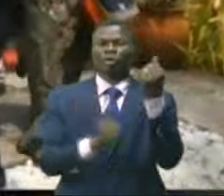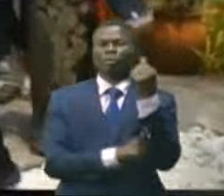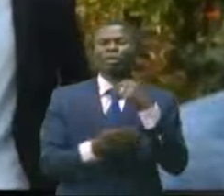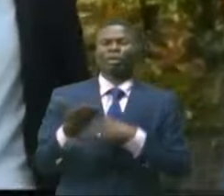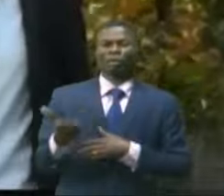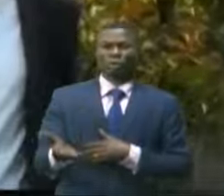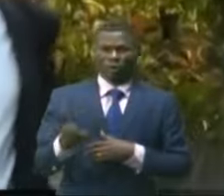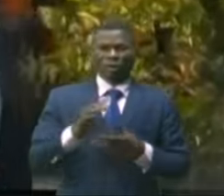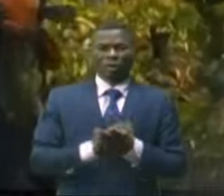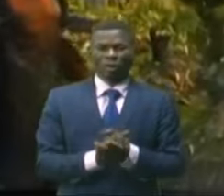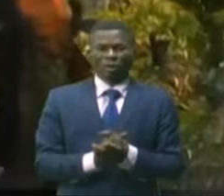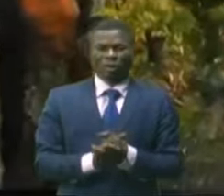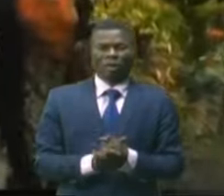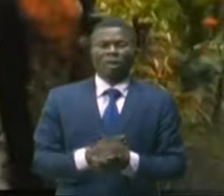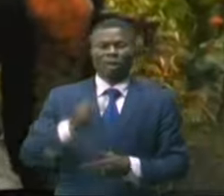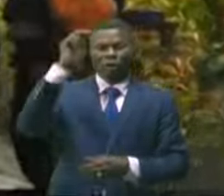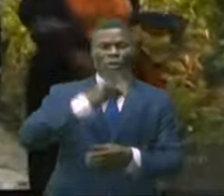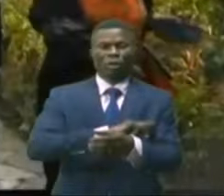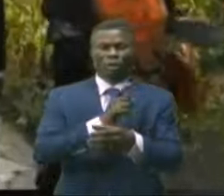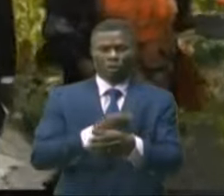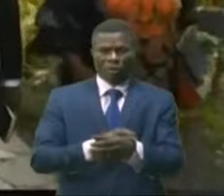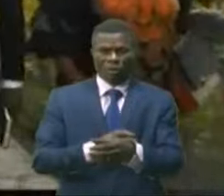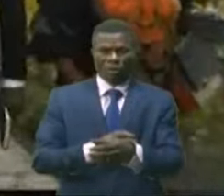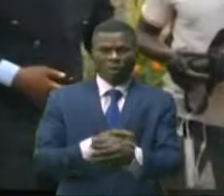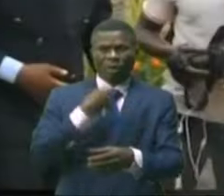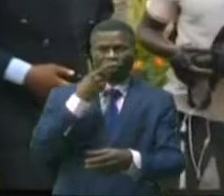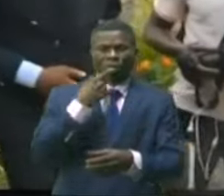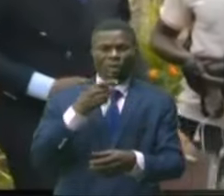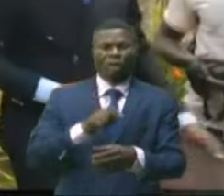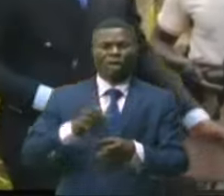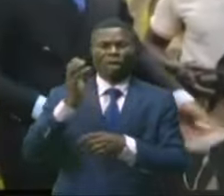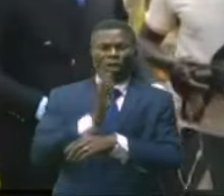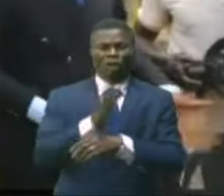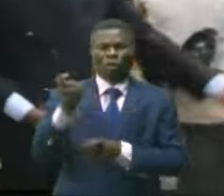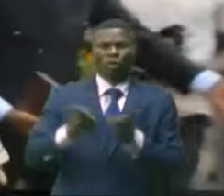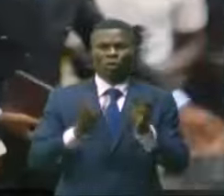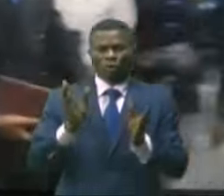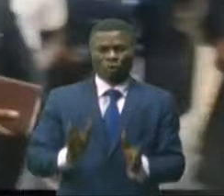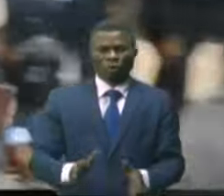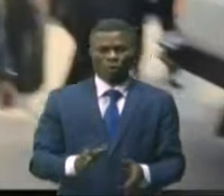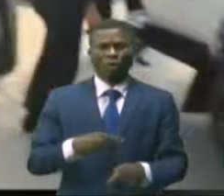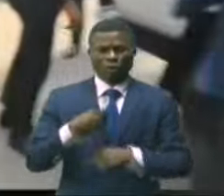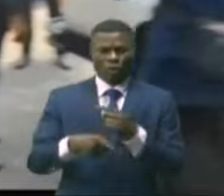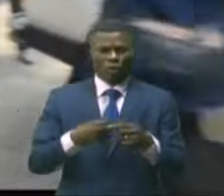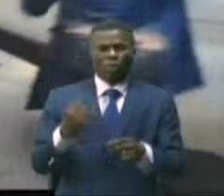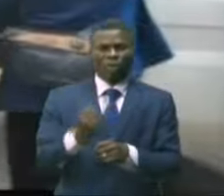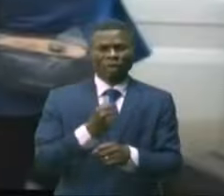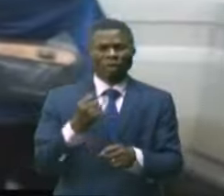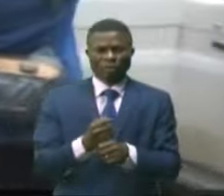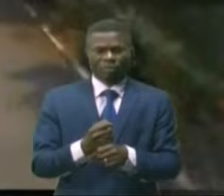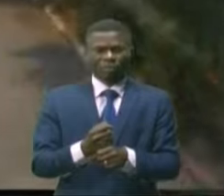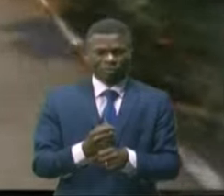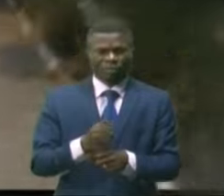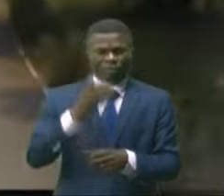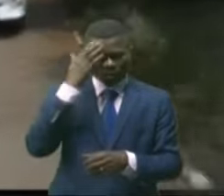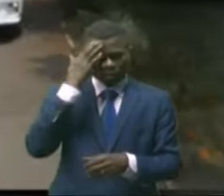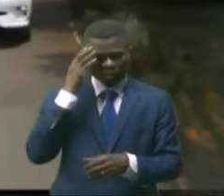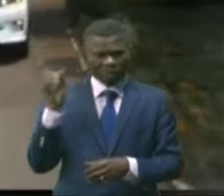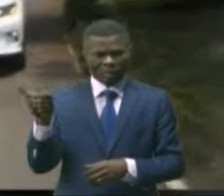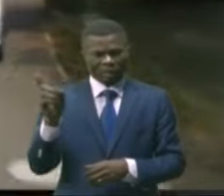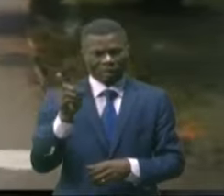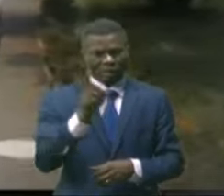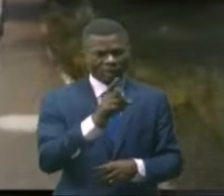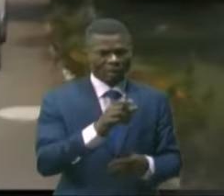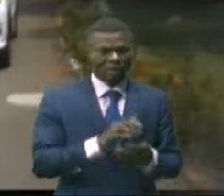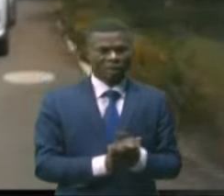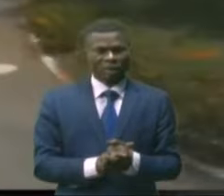au gouvernorat du Nord Kivu, le président du conseil d'administration de l'OGFREM et toute sa délégation se sont rendus directement au site Kivu,